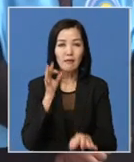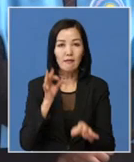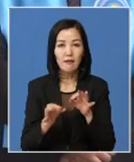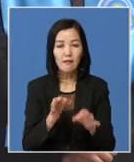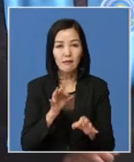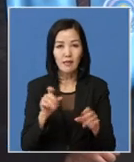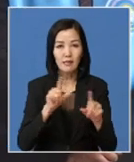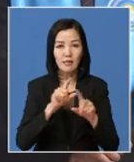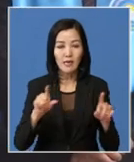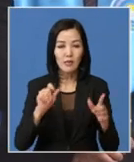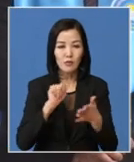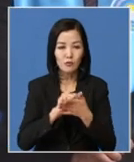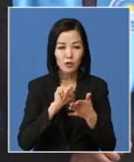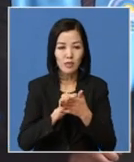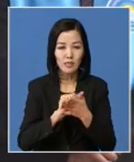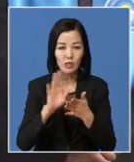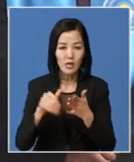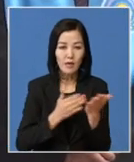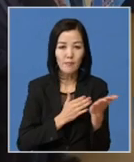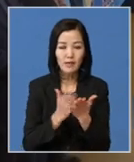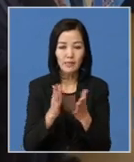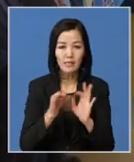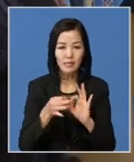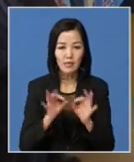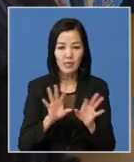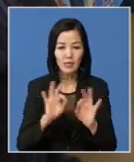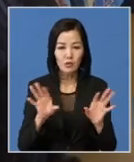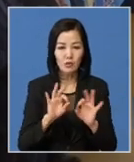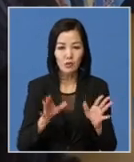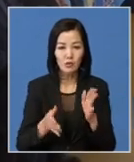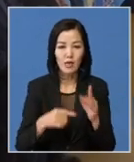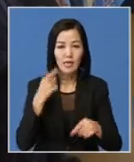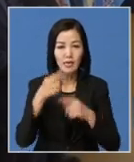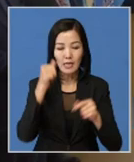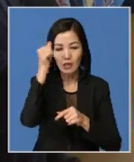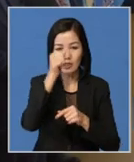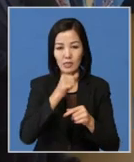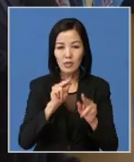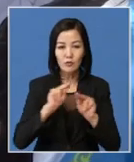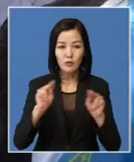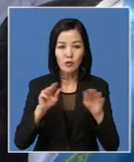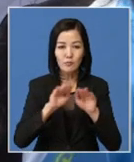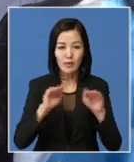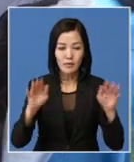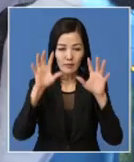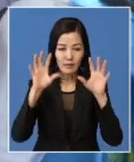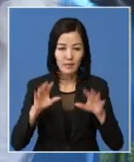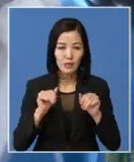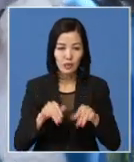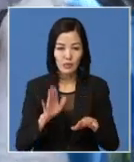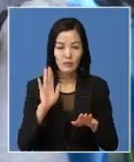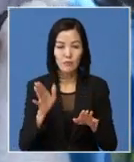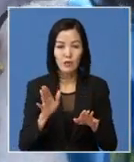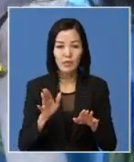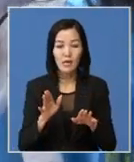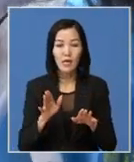мен маңызды құжатта көрсетілген жаңа бағыттарды түсіндірді. Елбасы айтып өткенде келер жылдан бастап ұстаз мәртебесі туралы заң қолданысқа енгізіледі.